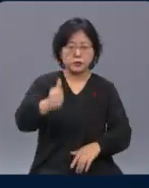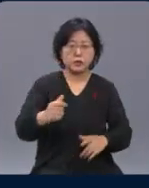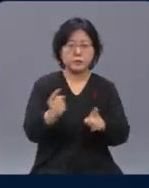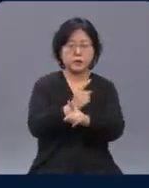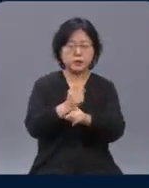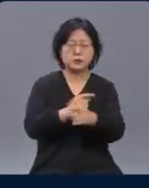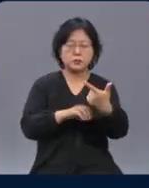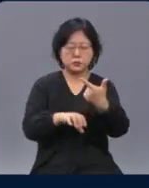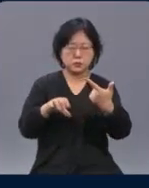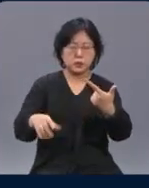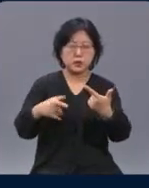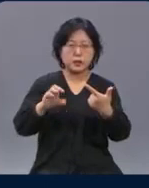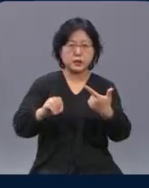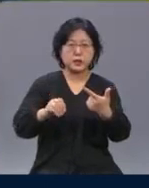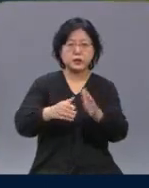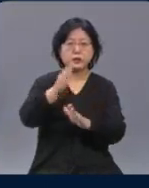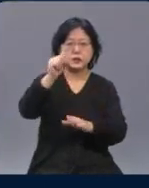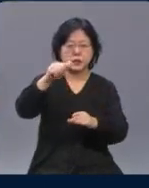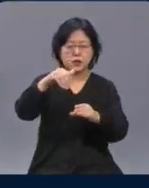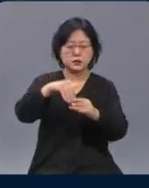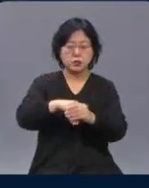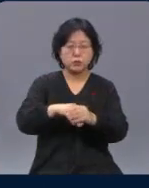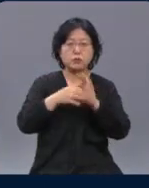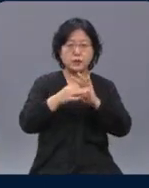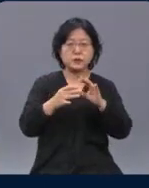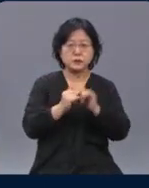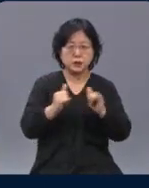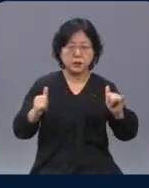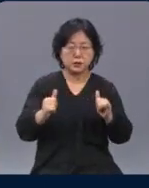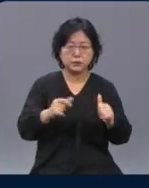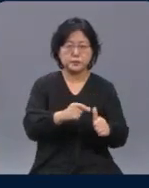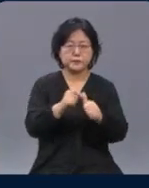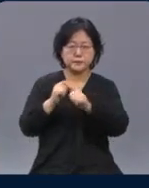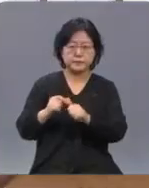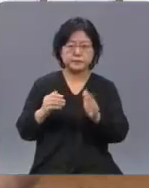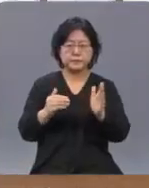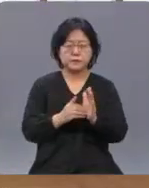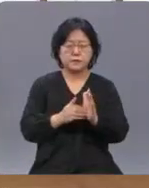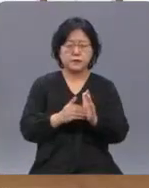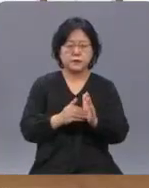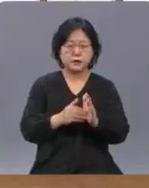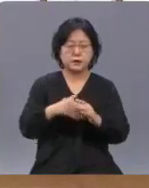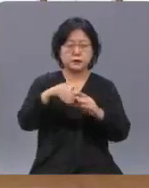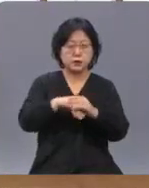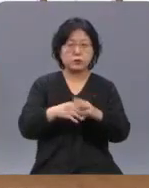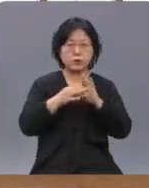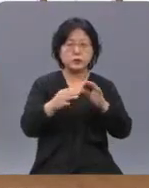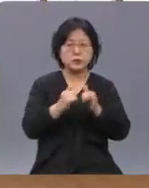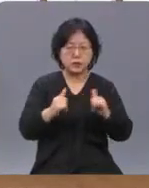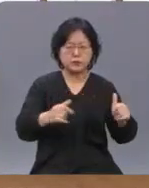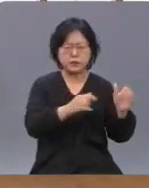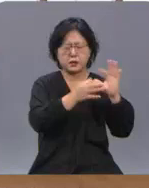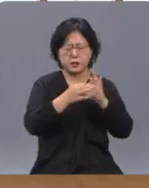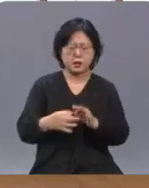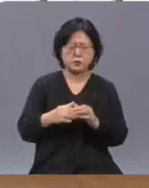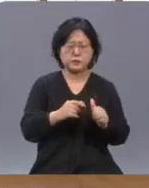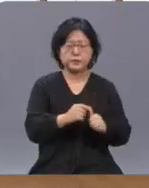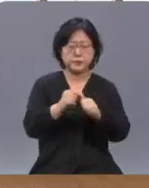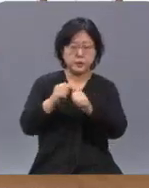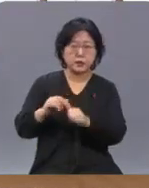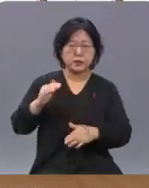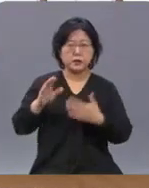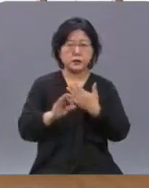6개의 기관은 강기정 시장 선거 캠프 인사 등으로 채워졌습니다 캠프 출시 인사가 지속적으로 진행이 되게